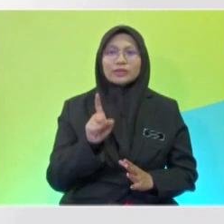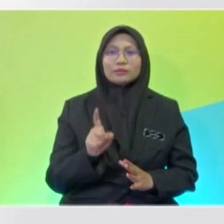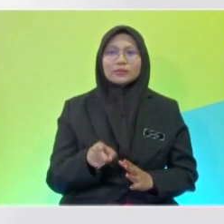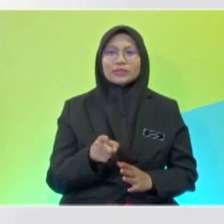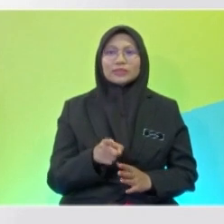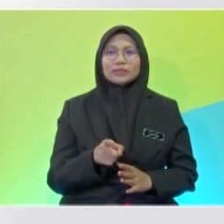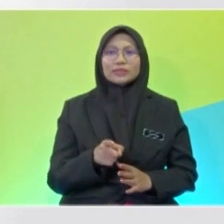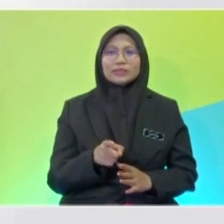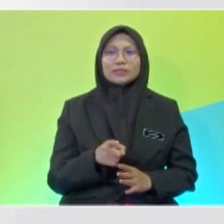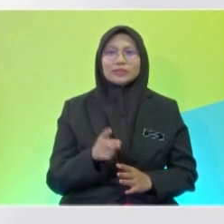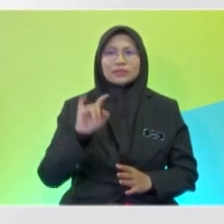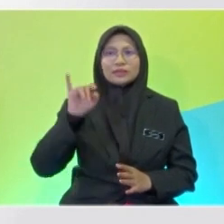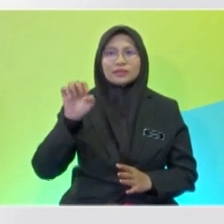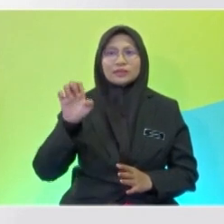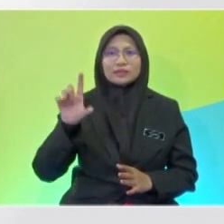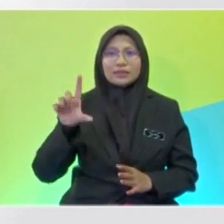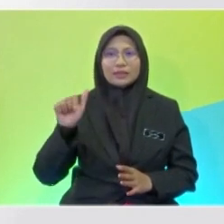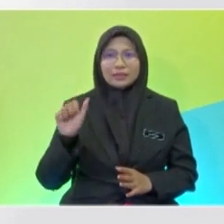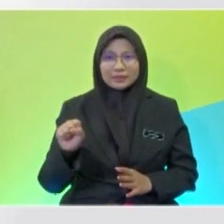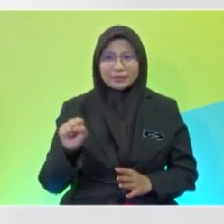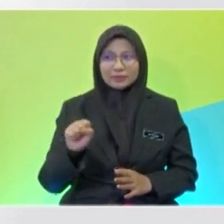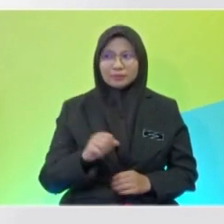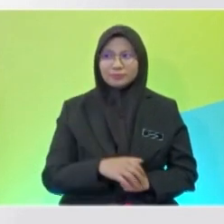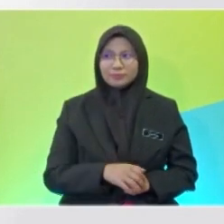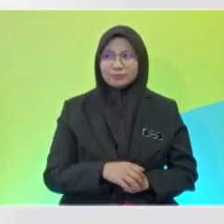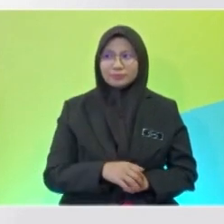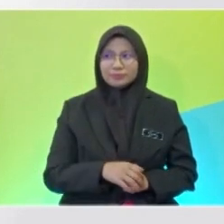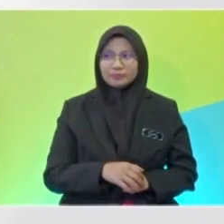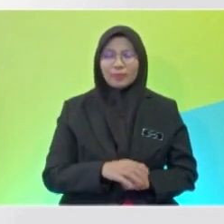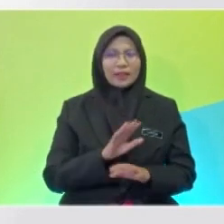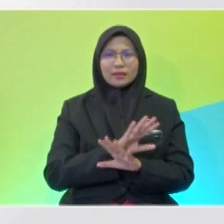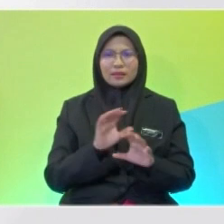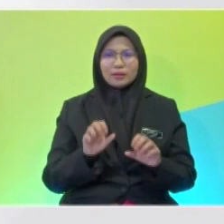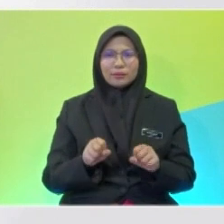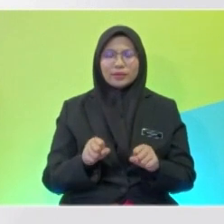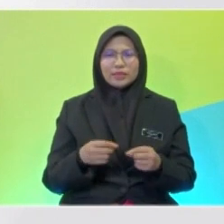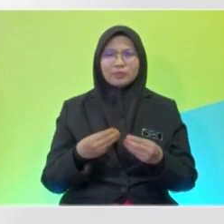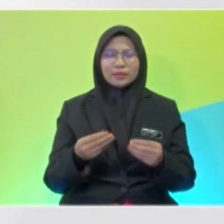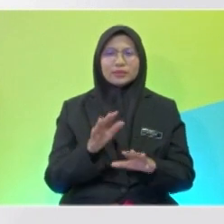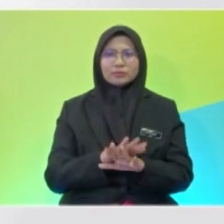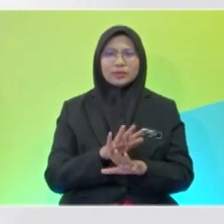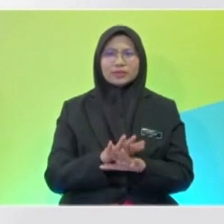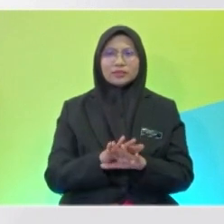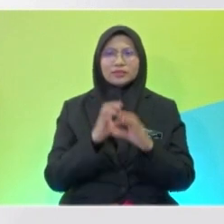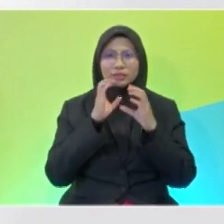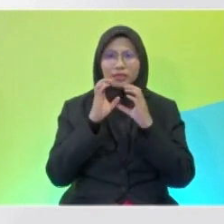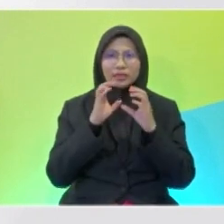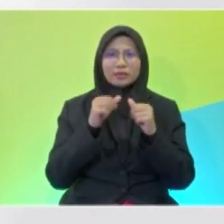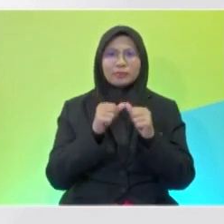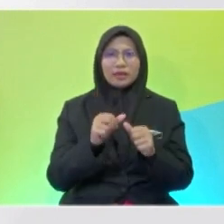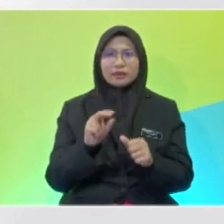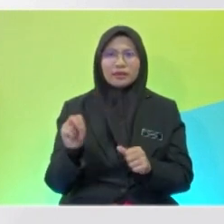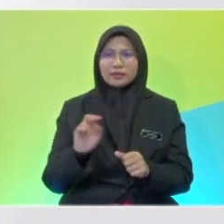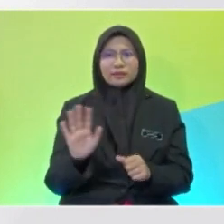seterusnya memberi banyak arahan dalam satu masjid juga tidak memberikan kesan perilaku komunikasi yang bagus untuk